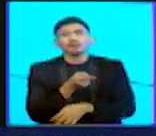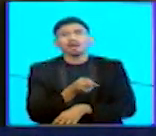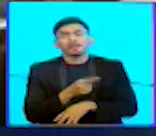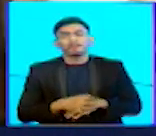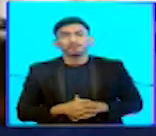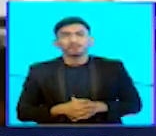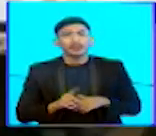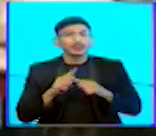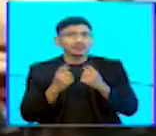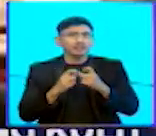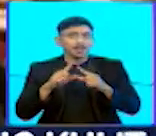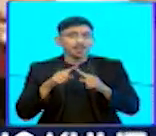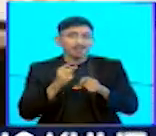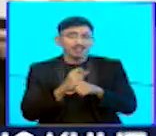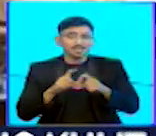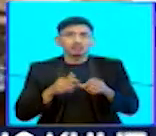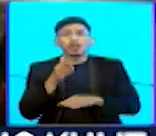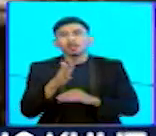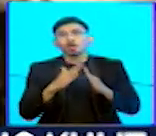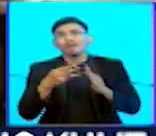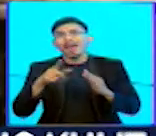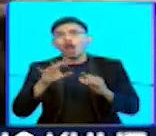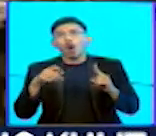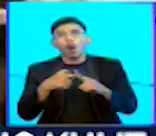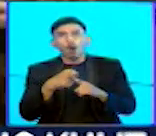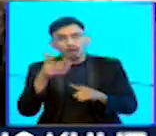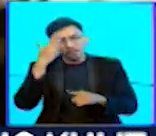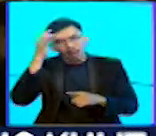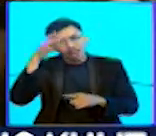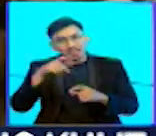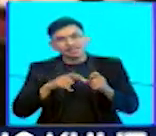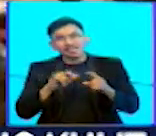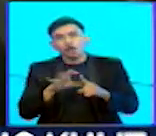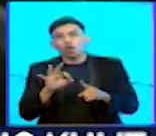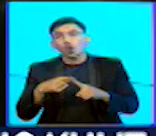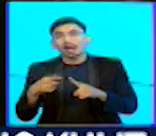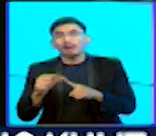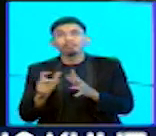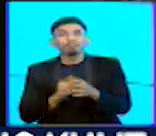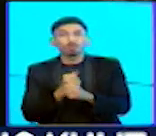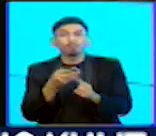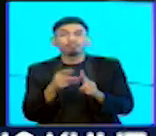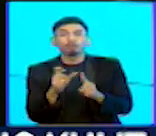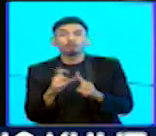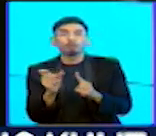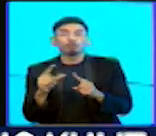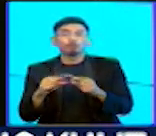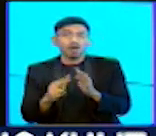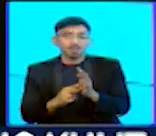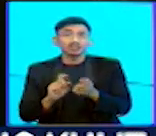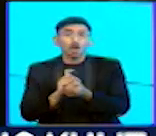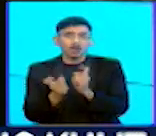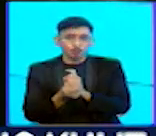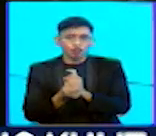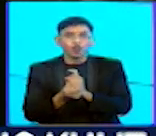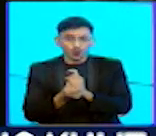Satgas COVID-19 mendatangi rumah Elok Suciati, kepala desa Sidokepung, Buduran Sidoarjo yang tengah menggelar pertunjukan